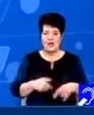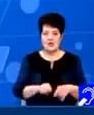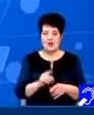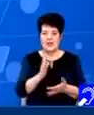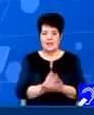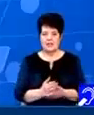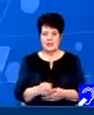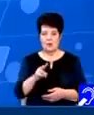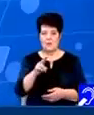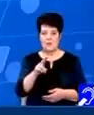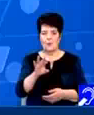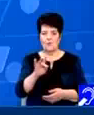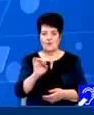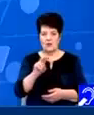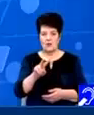este profilul